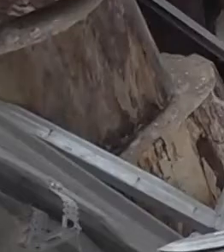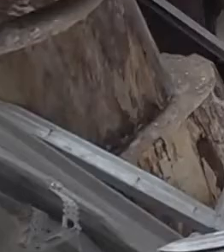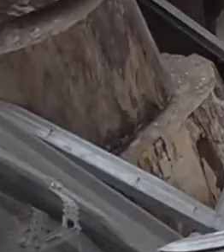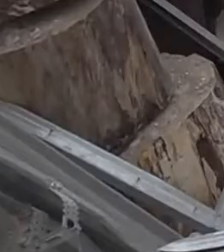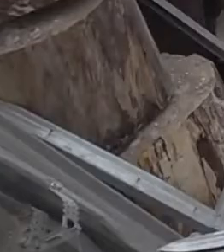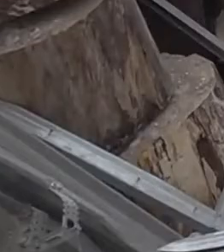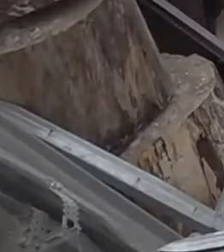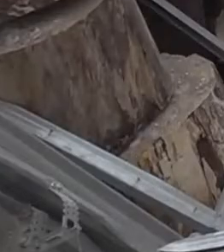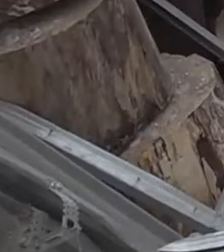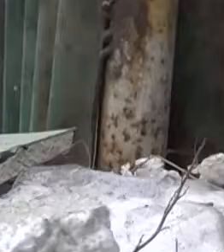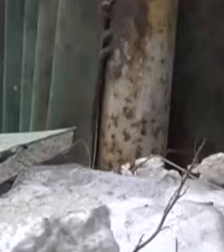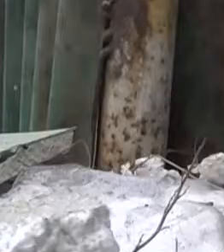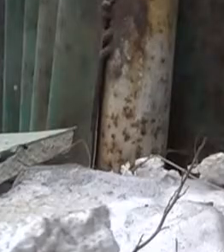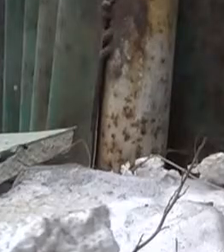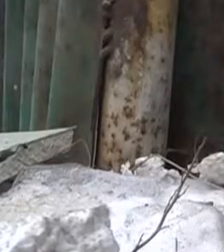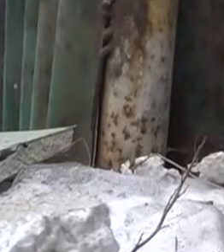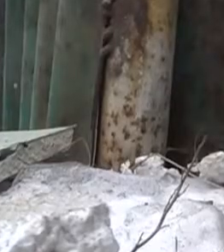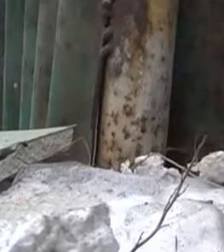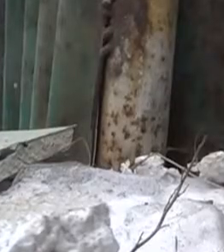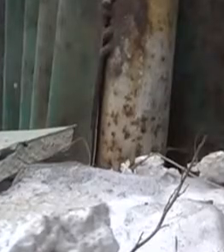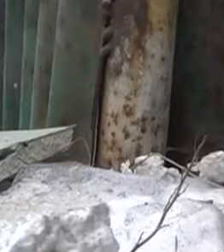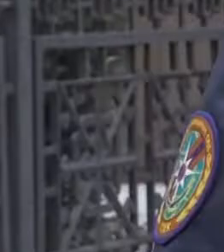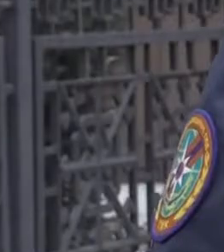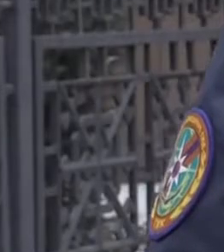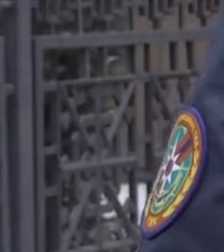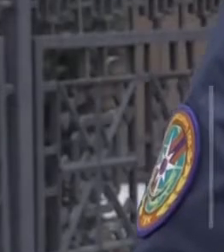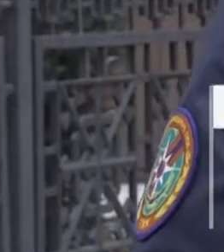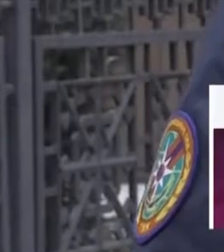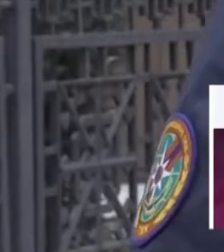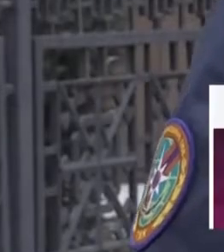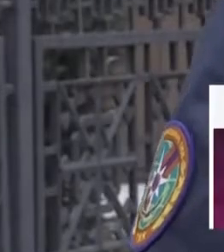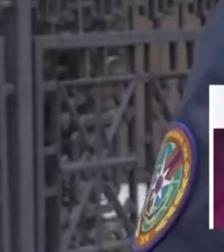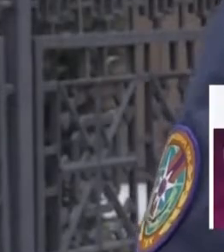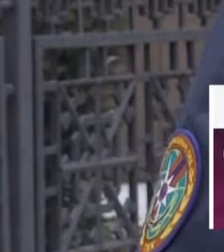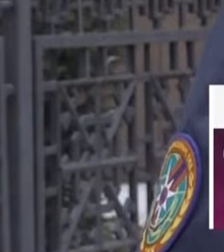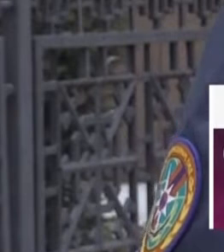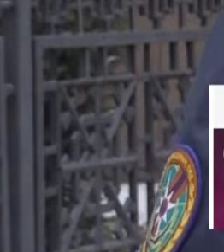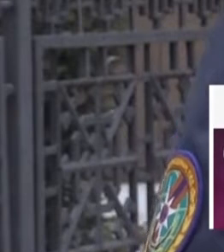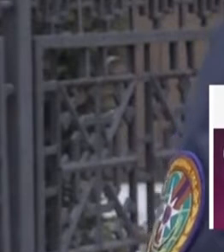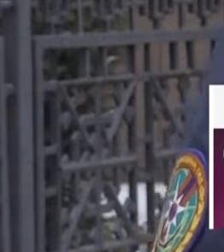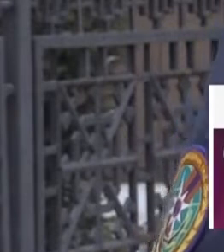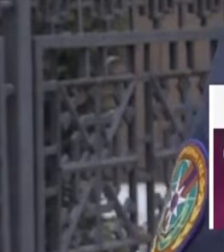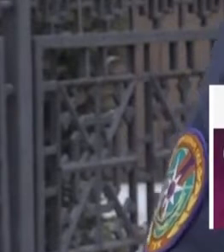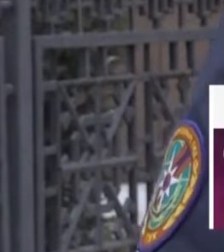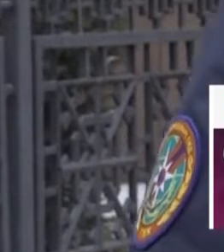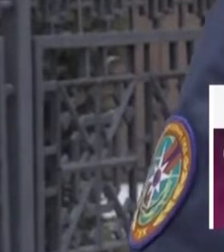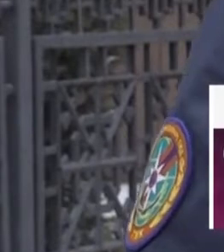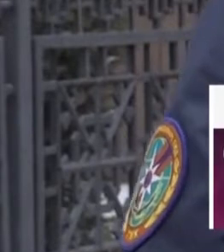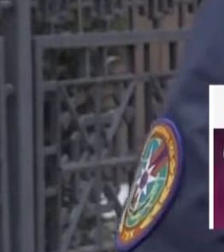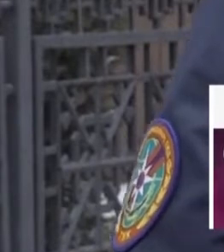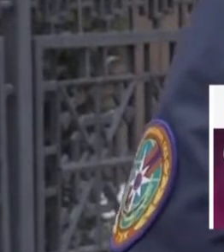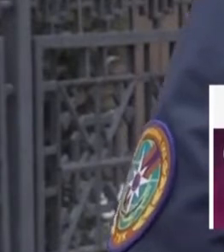оказался заядлым рыбаком и часто пользовался газовым баллоном. Хотелось бы обратиться к жителям нашего города.